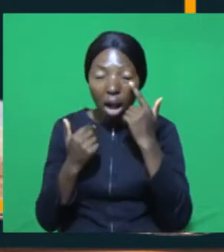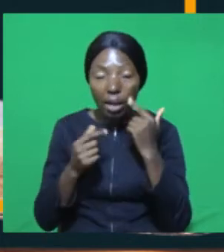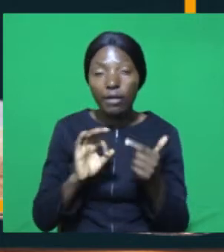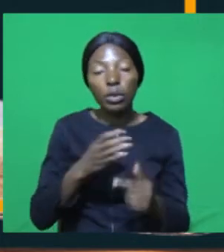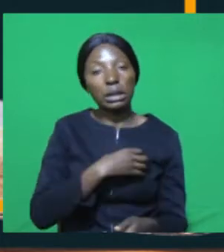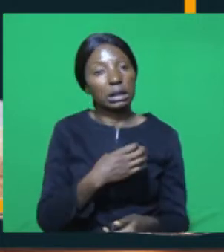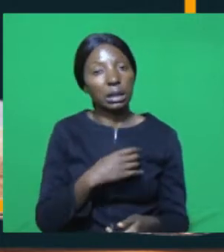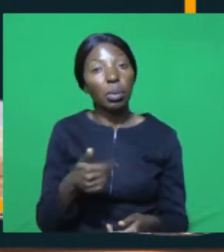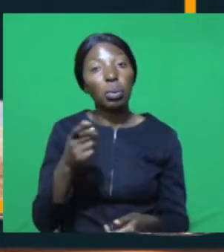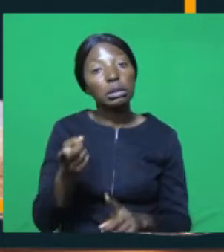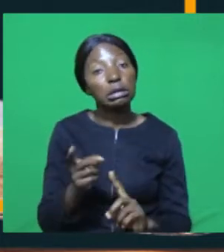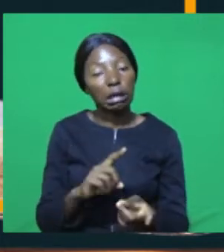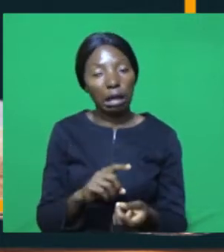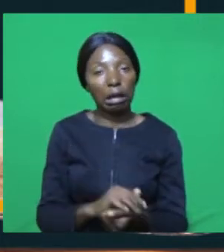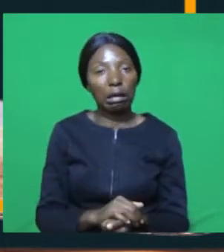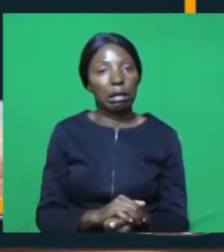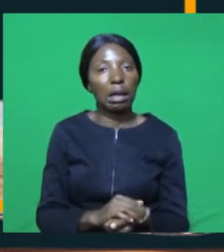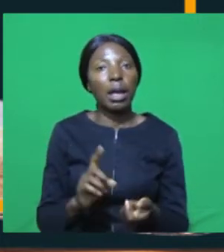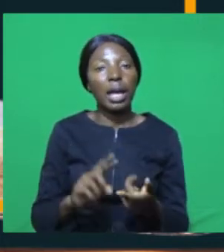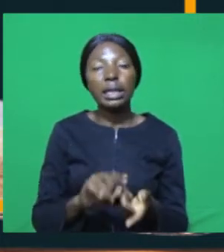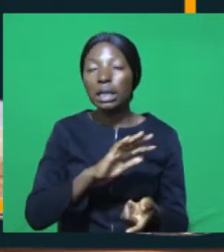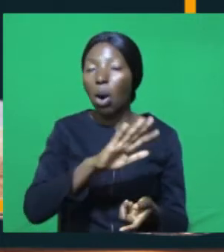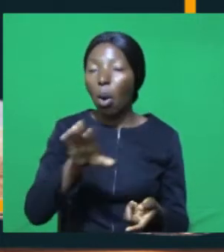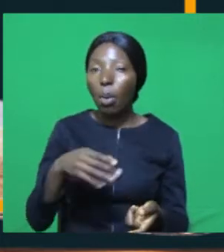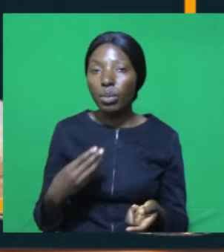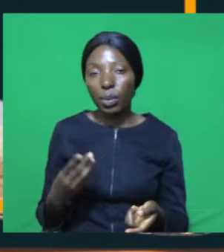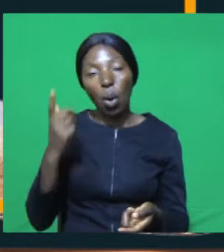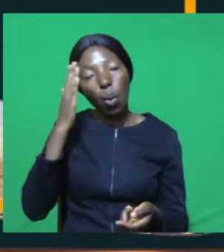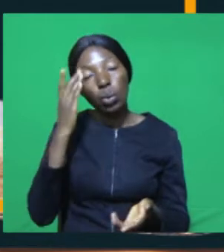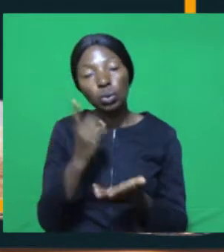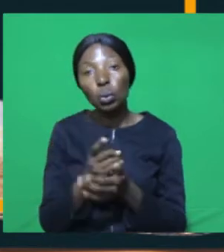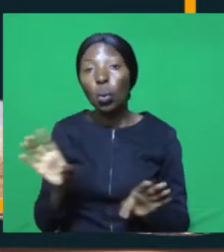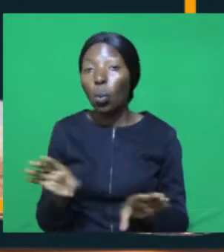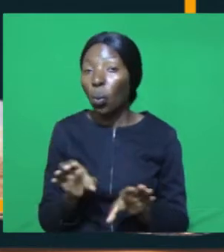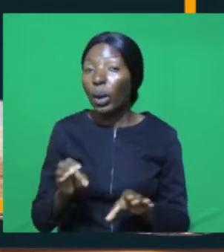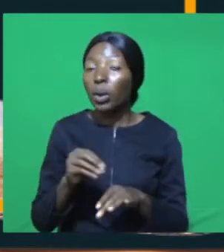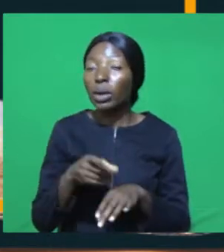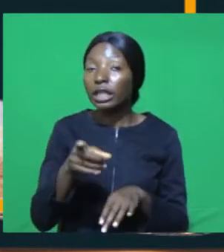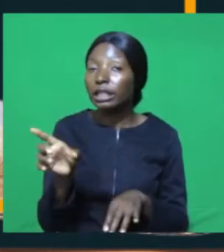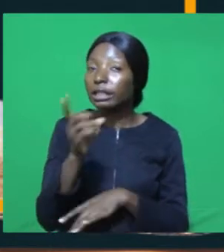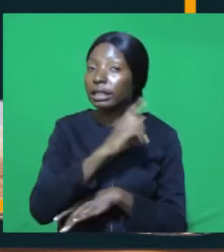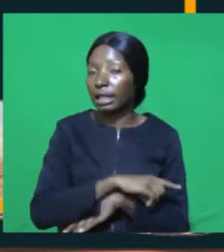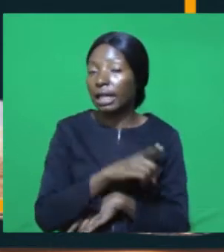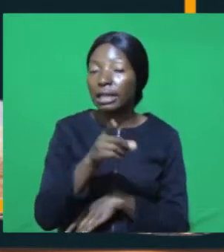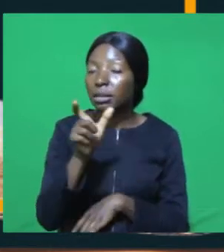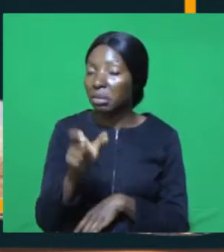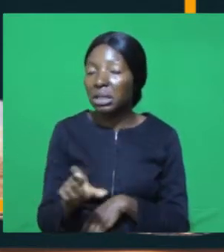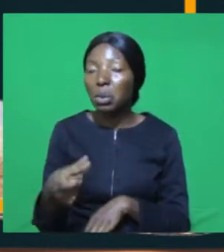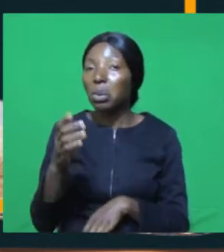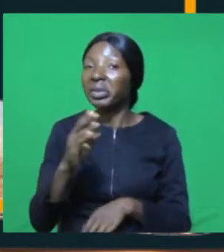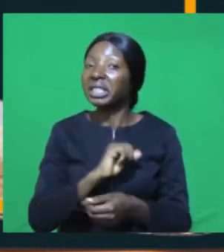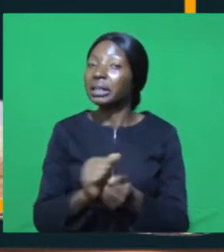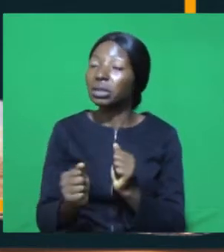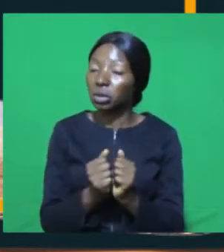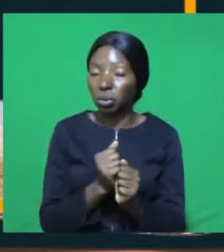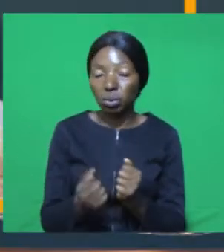iwoyo uchabviswa pakati perudzi rwake. Nomunhu upi noupi unobata basa ripi neripi nemusi iwoyo, munhu uyu ndichamuparadza